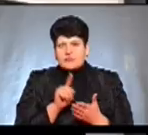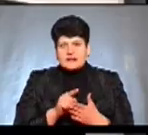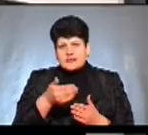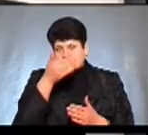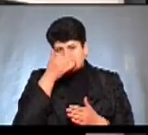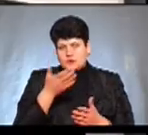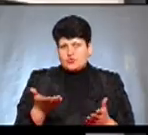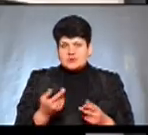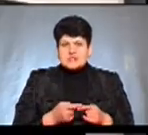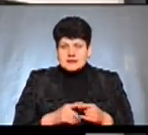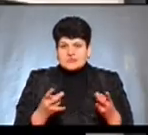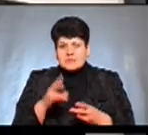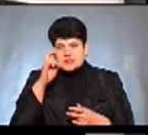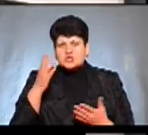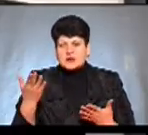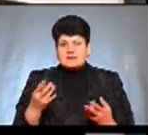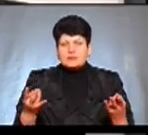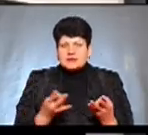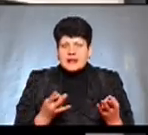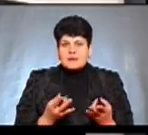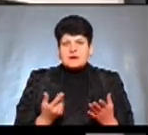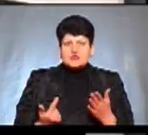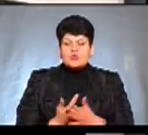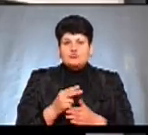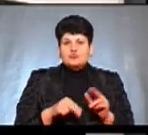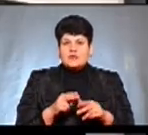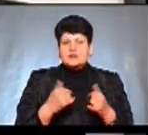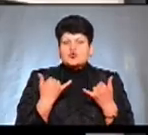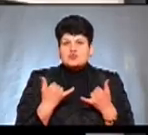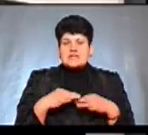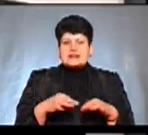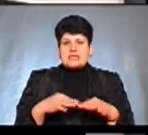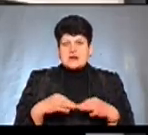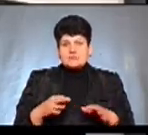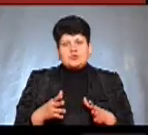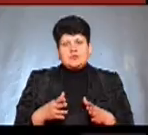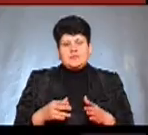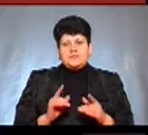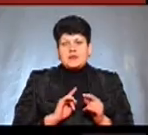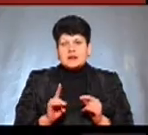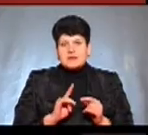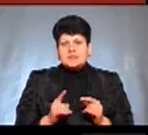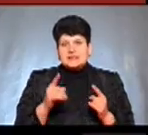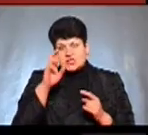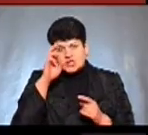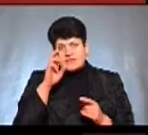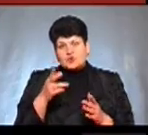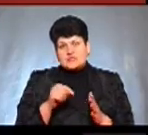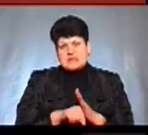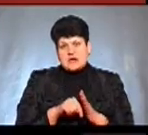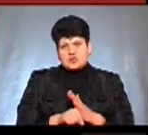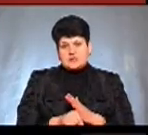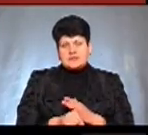потреба державна. І потреба, знову-таки, будувати сучасні транспортні артерії. Це загальне державне значення. Те,